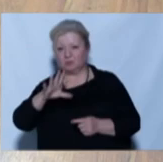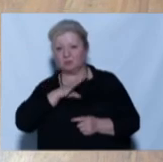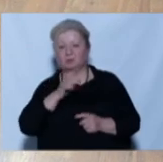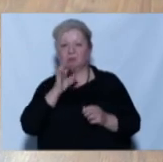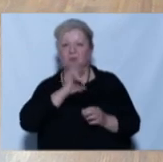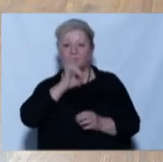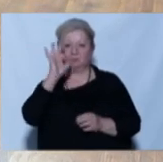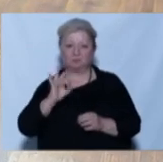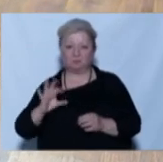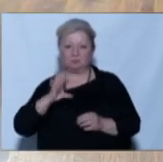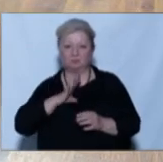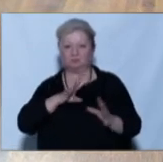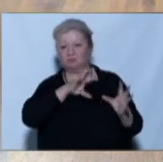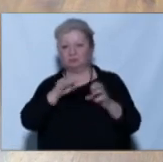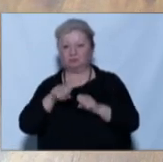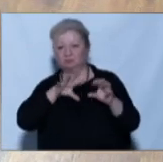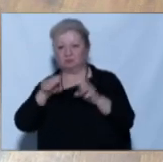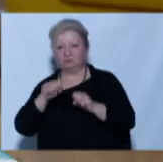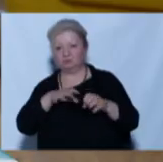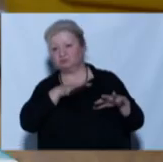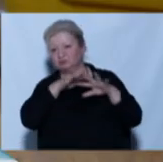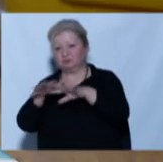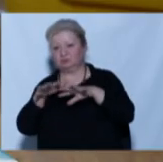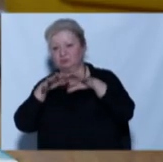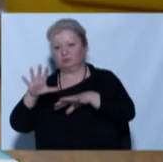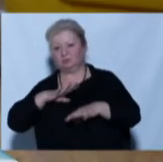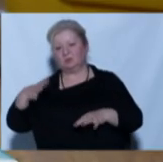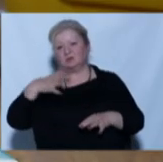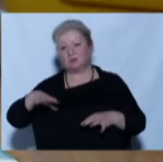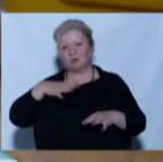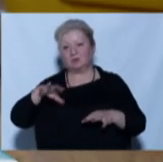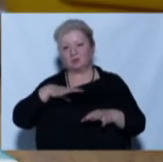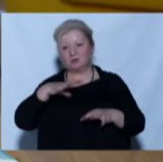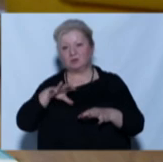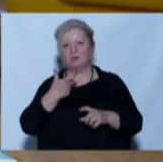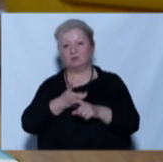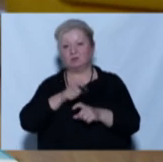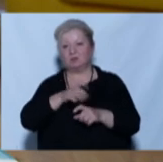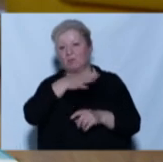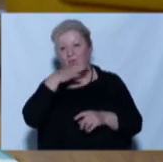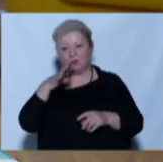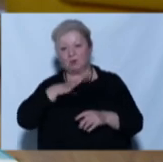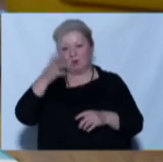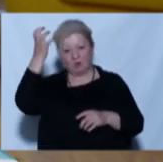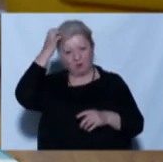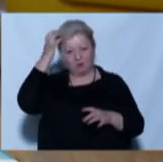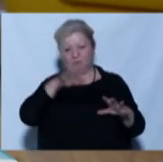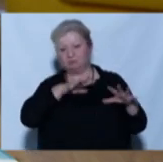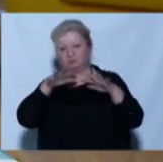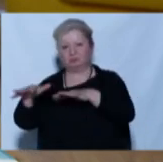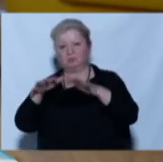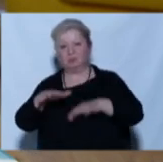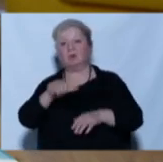ახორციელებდა მარბიელ ლაშქრობებს საქართველოზე, განსაკუთრებით კი კახეთის რეგიონზე. ხშირად ამ ლაშქრობებს თავად